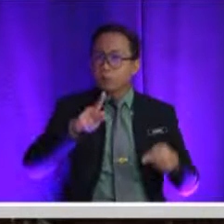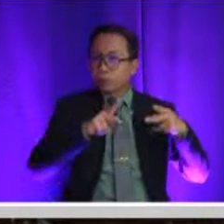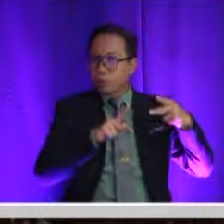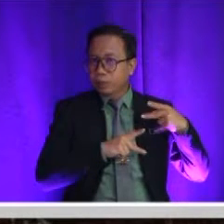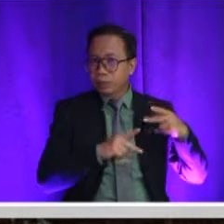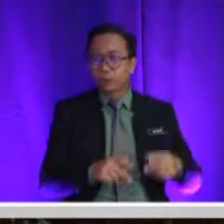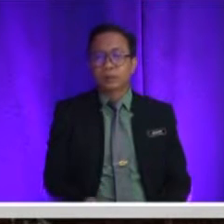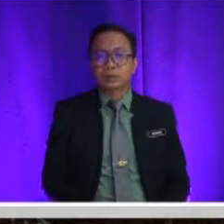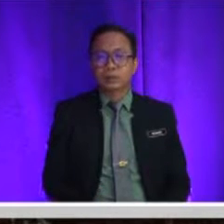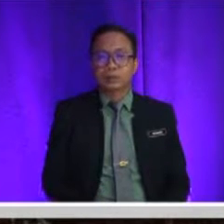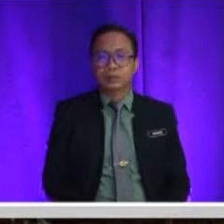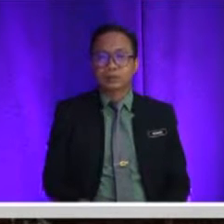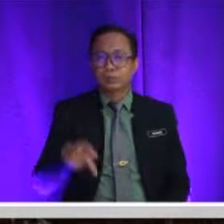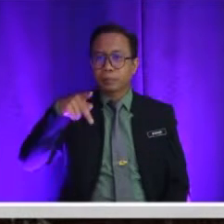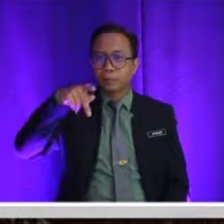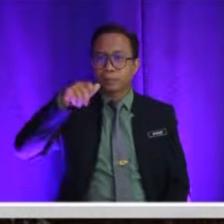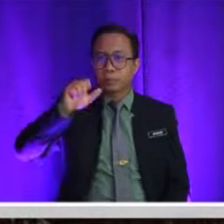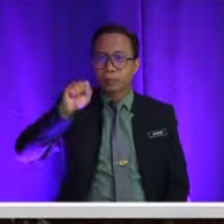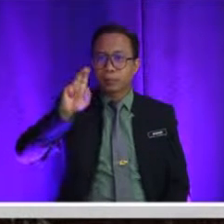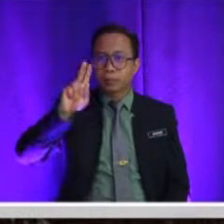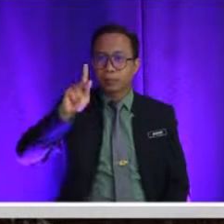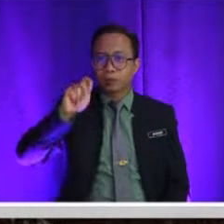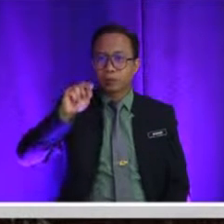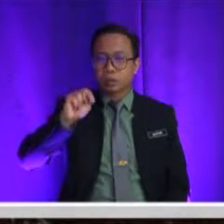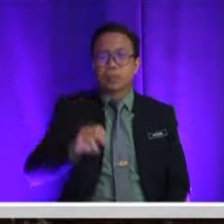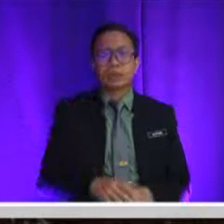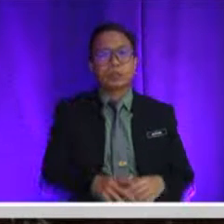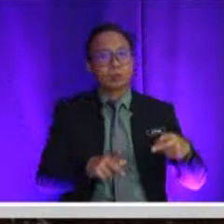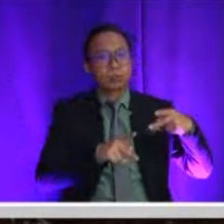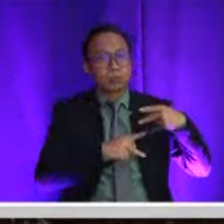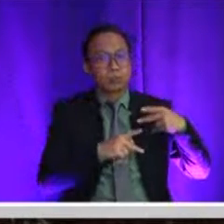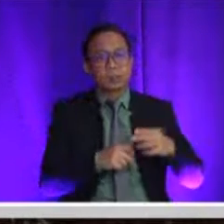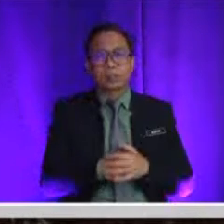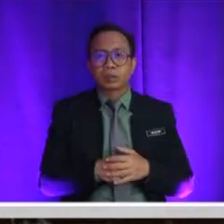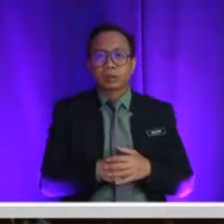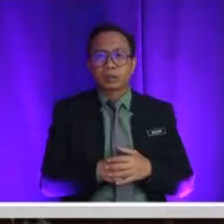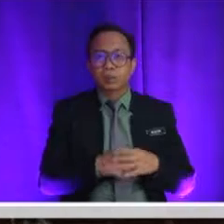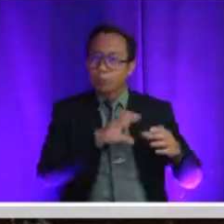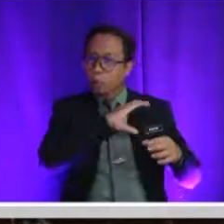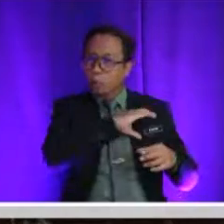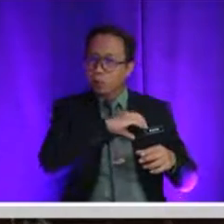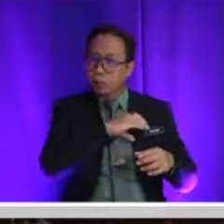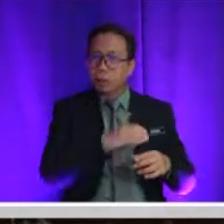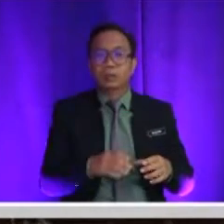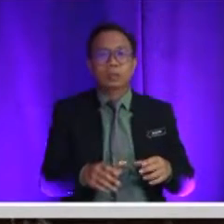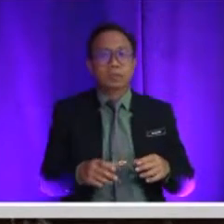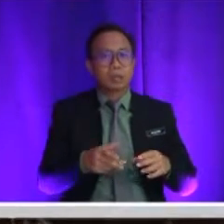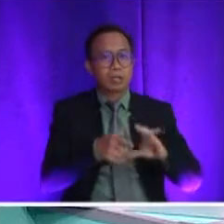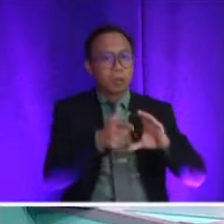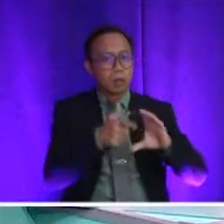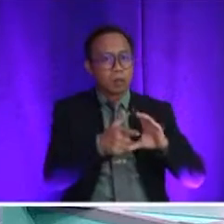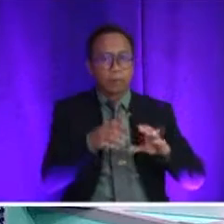mengancam pasukan keselamatan kominis menyasar kan apa sukan Kecamatan dan menyerang balap